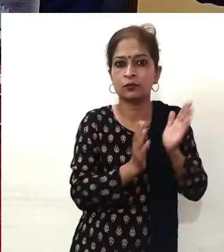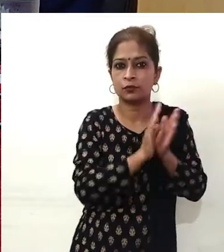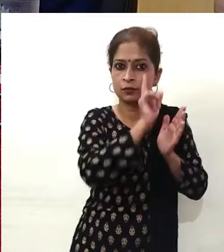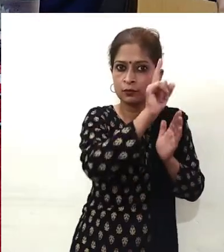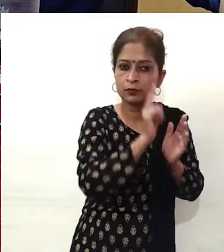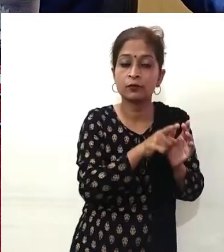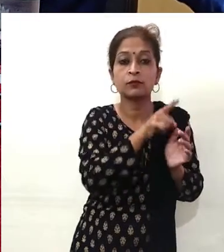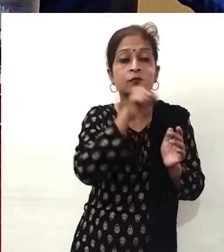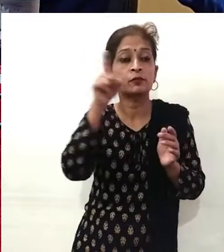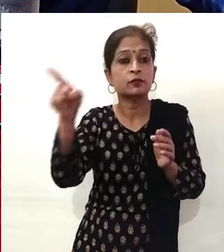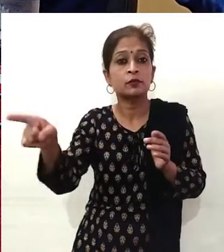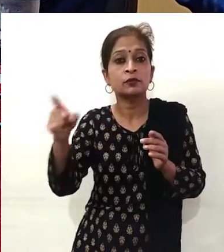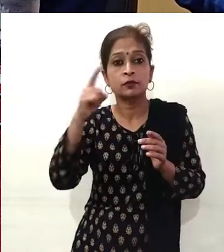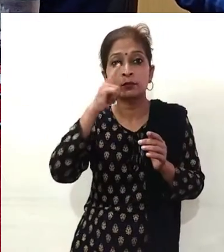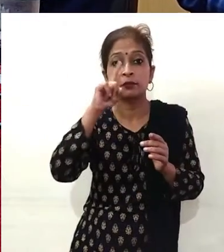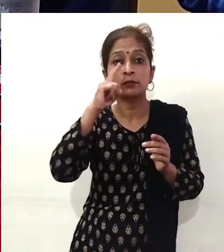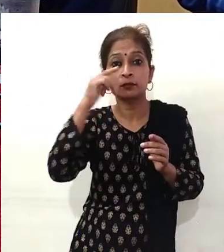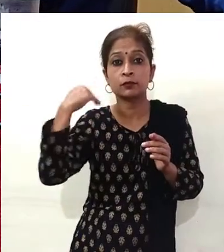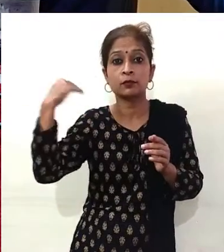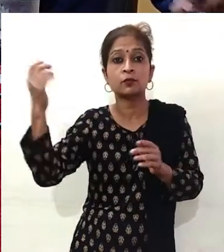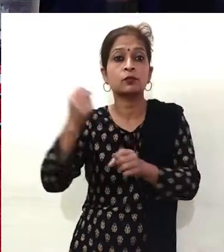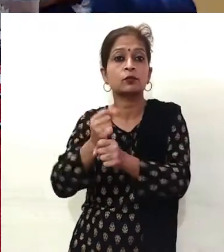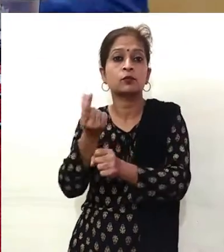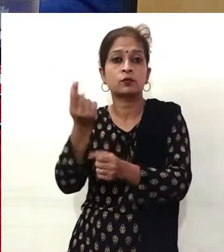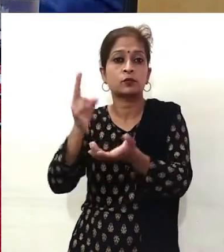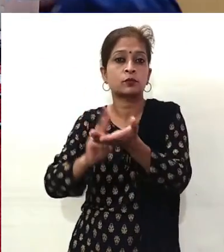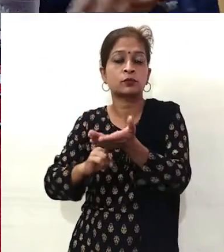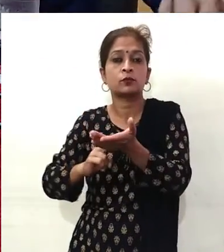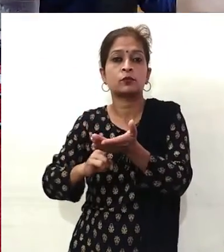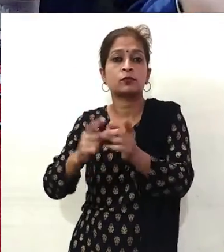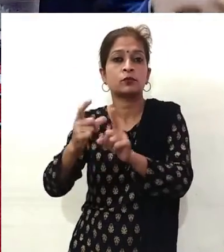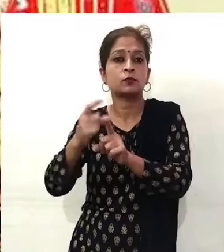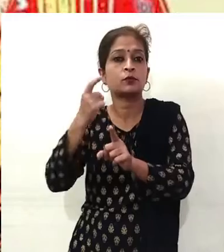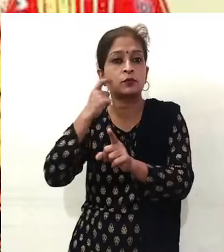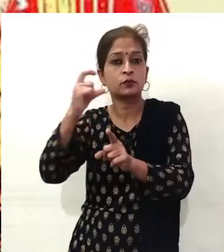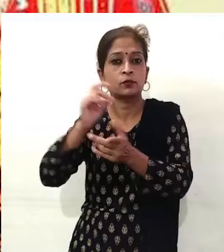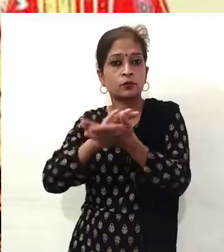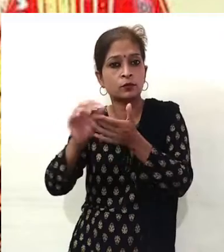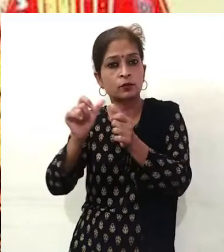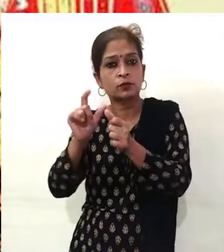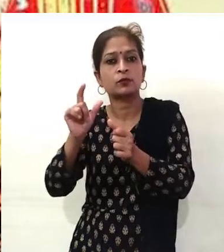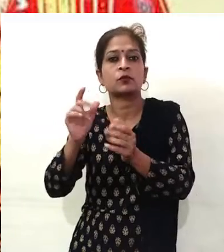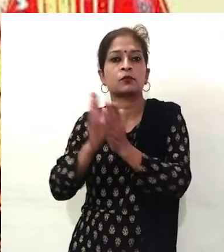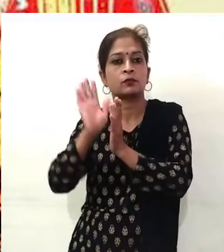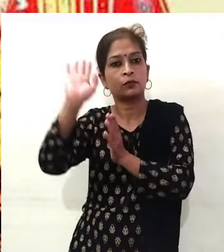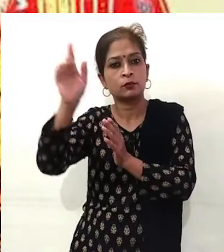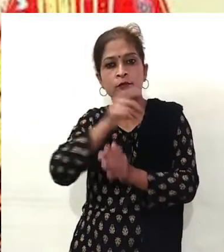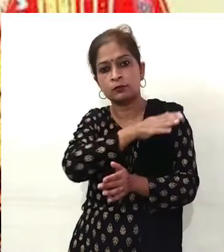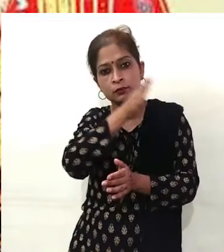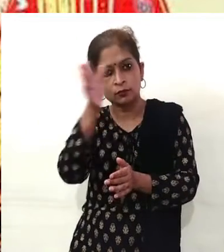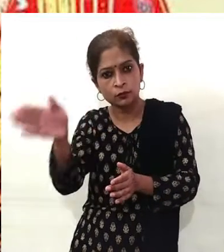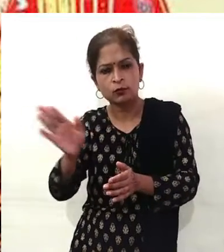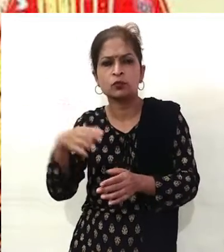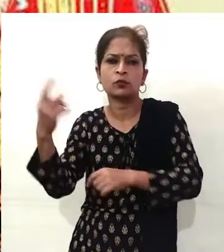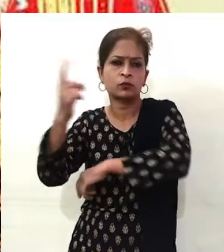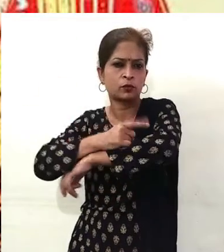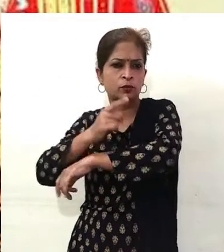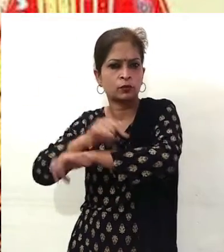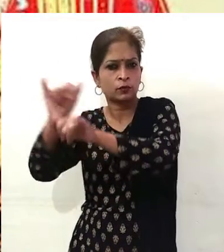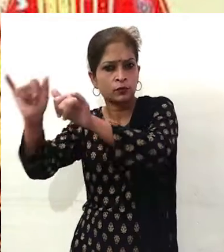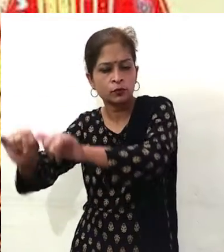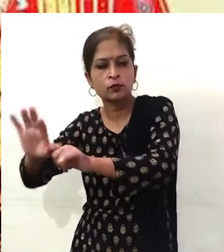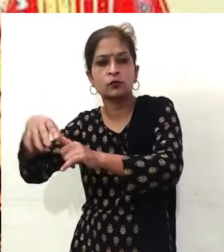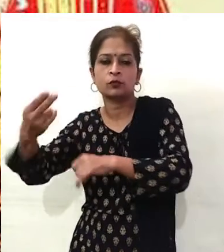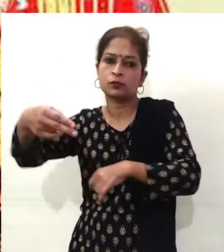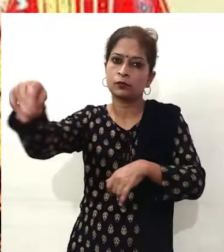से गुंडीचा मंदिर जो उनकी जो मौसी का मंदिर, तो वहां तक जाता है रथ, और फिर वापस आता है। कुछ दिनों बाद वो रह लेते हैं मौसी के पास अपना। तो